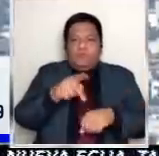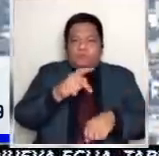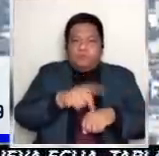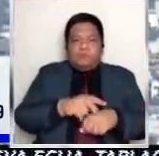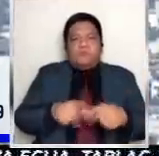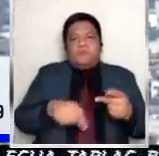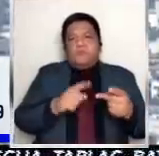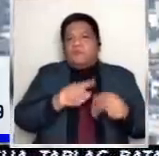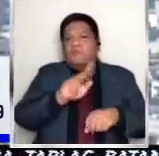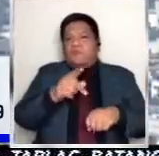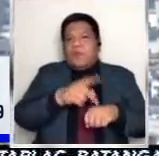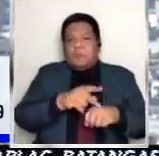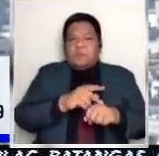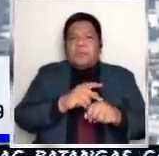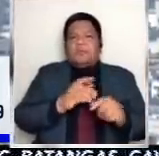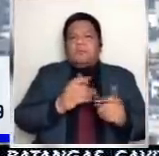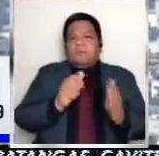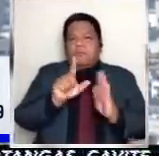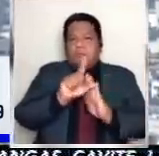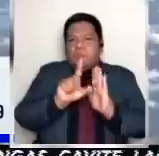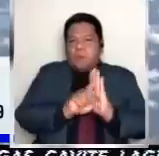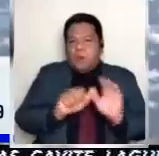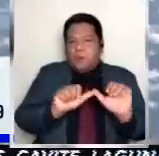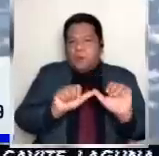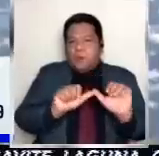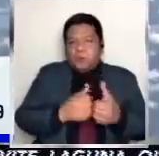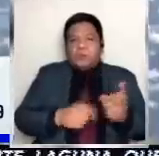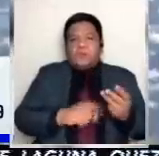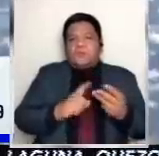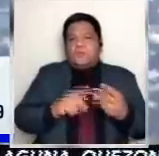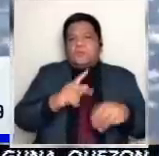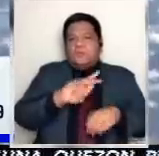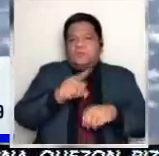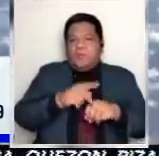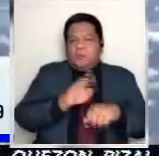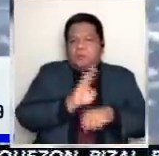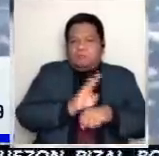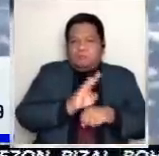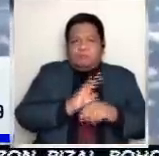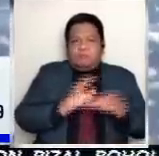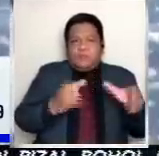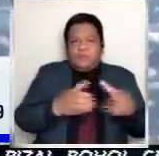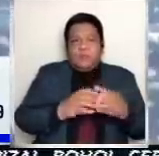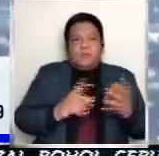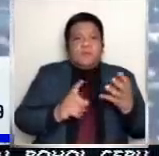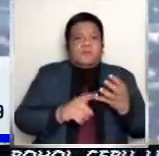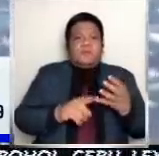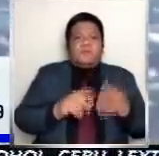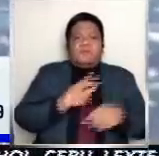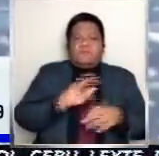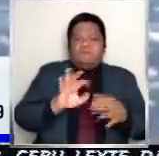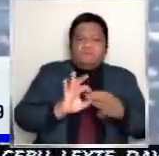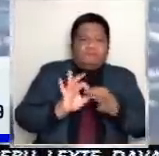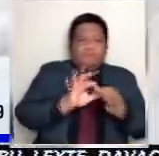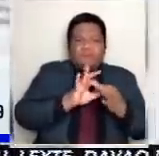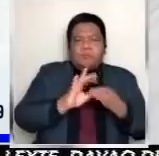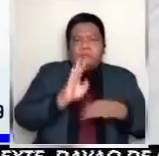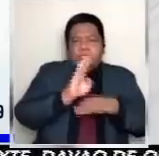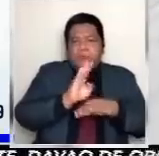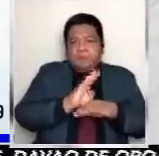Association, Philippine Chamber of Commerce and Industry, Federation of Philippine Industries at Volunteers Against Crime and